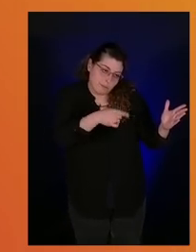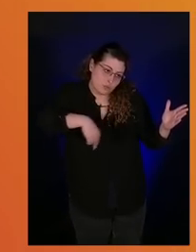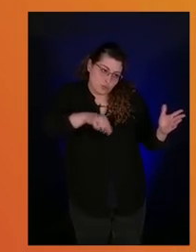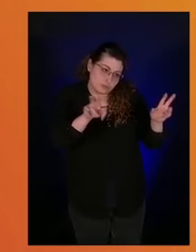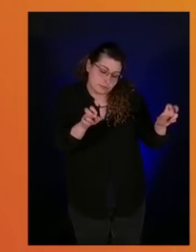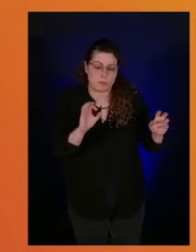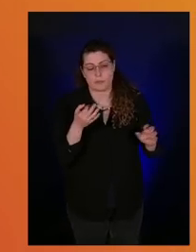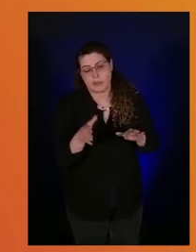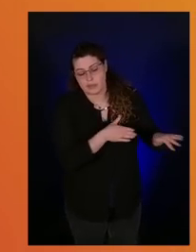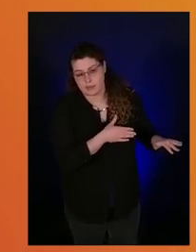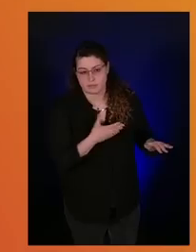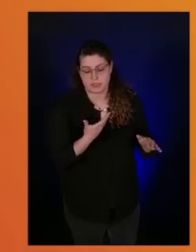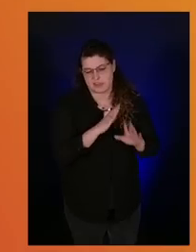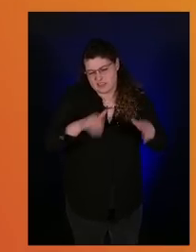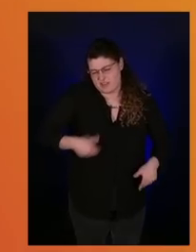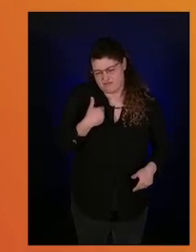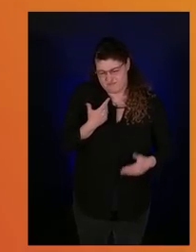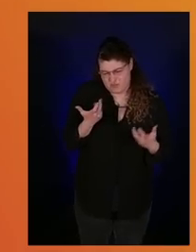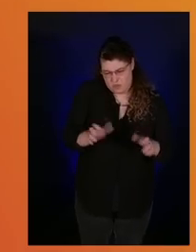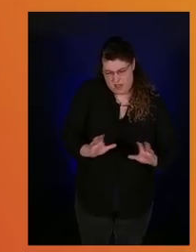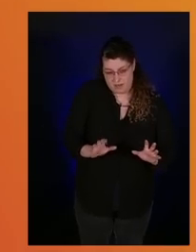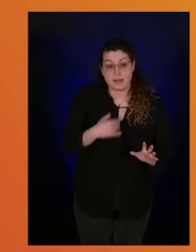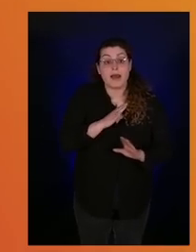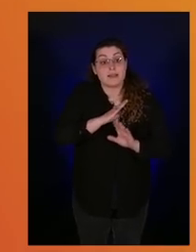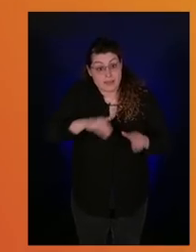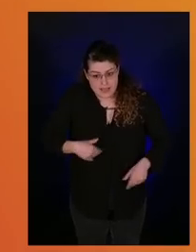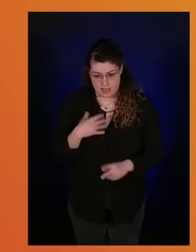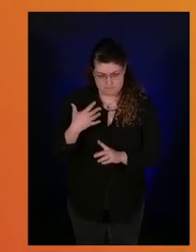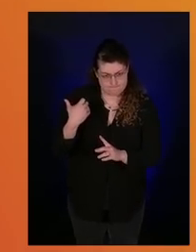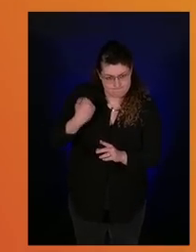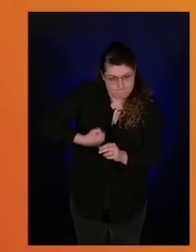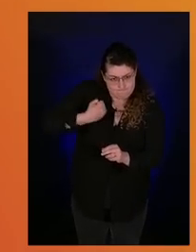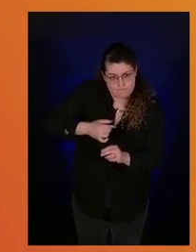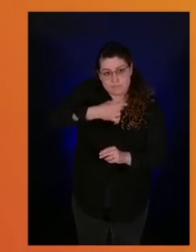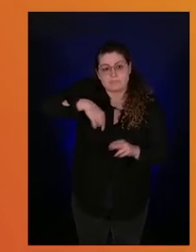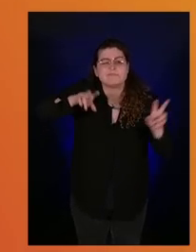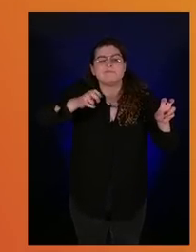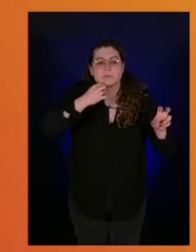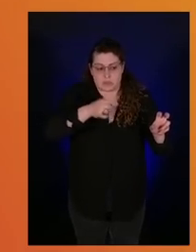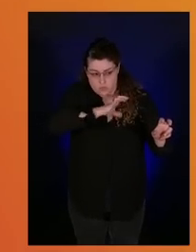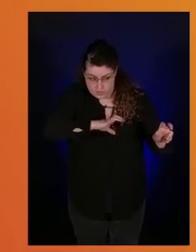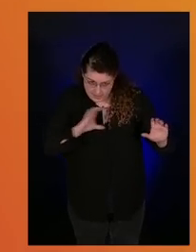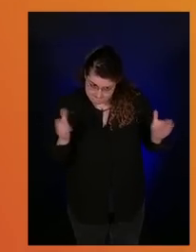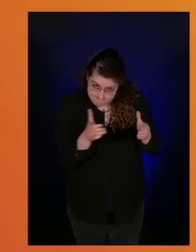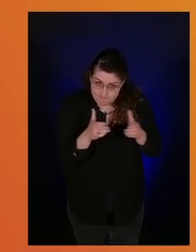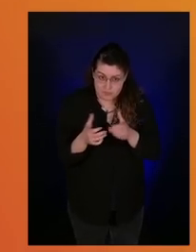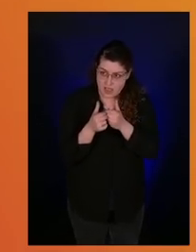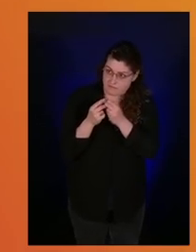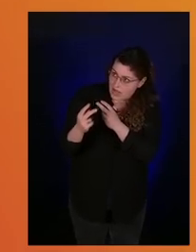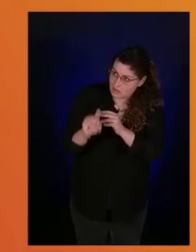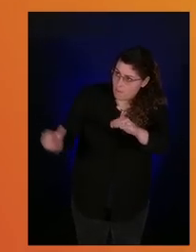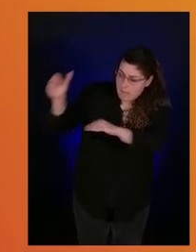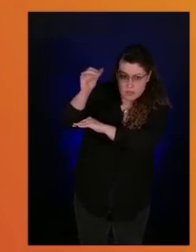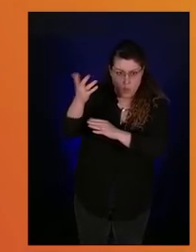pas sur ça que je veux conclure. Ce que je veux dire, c'est que dans la bagarre, la CGT, elle cesse ressoudée pour faire face aux patrons, aux employeurs, au